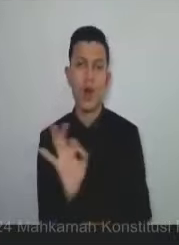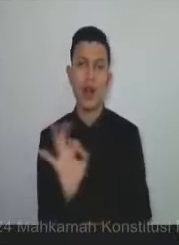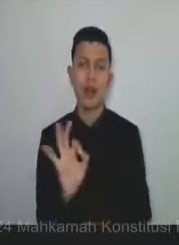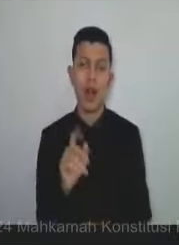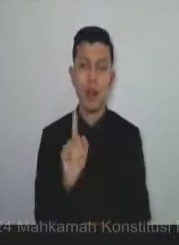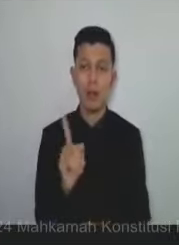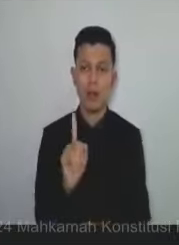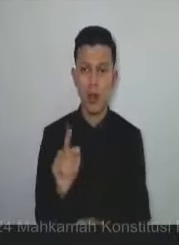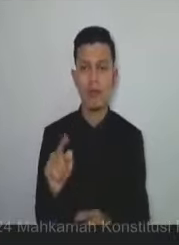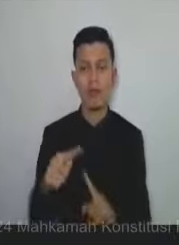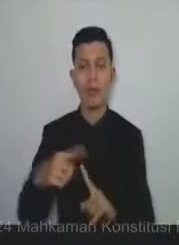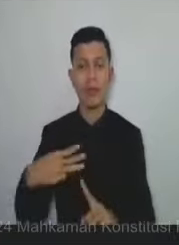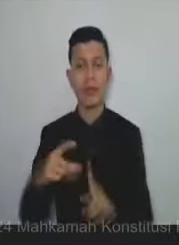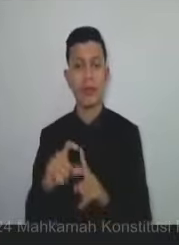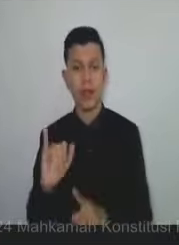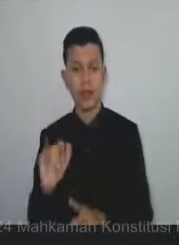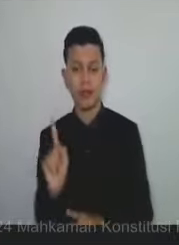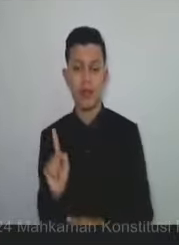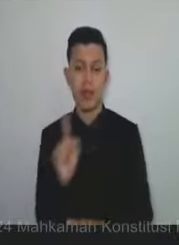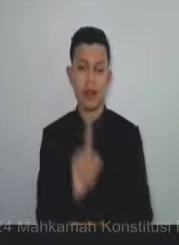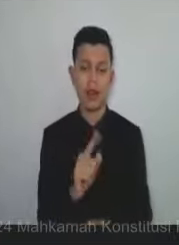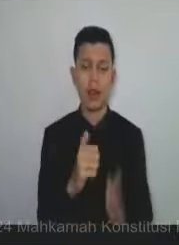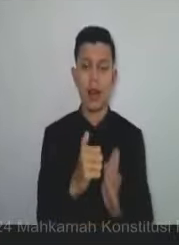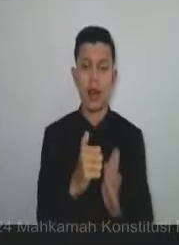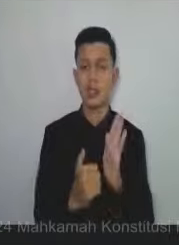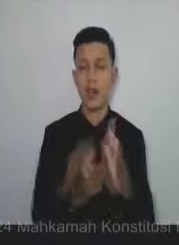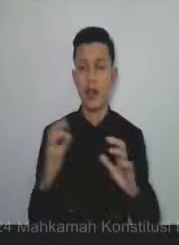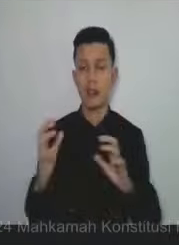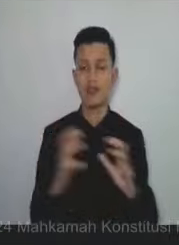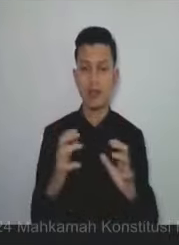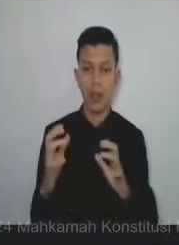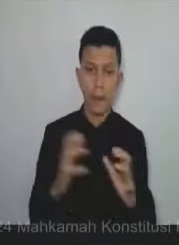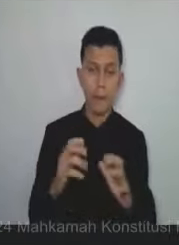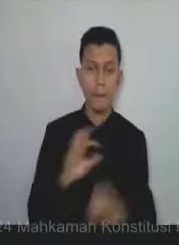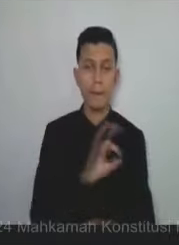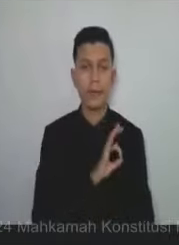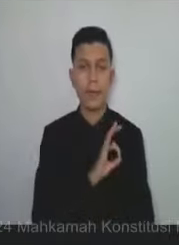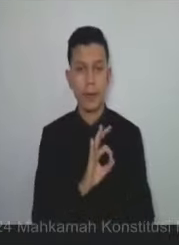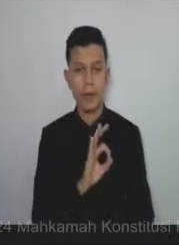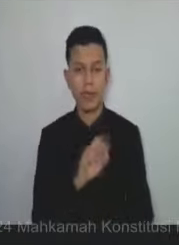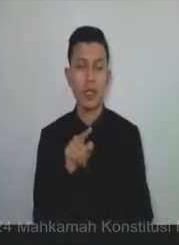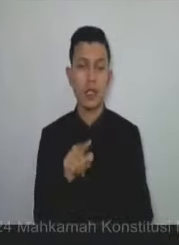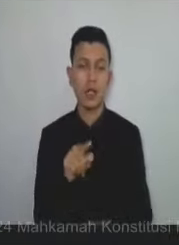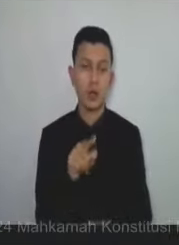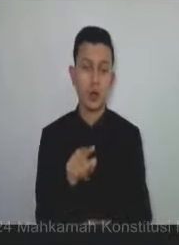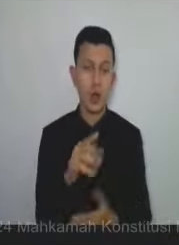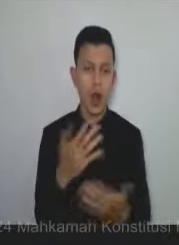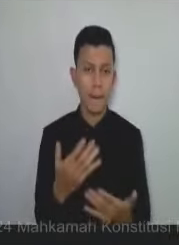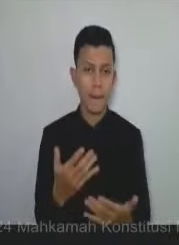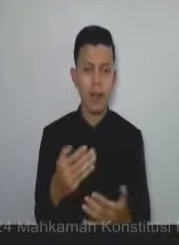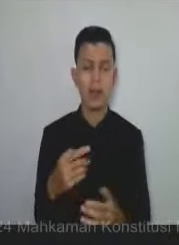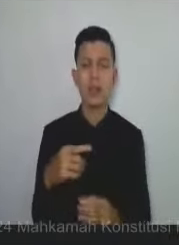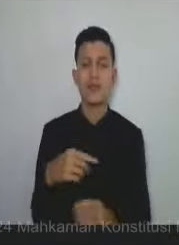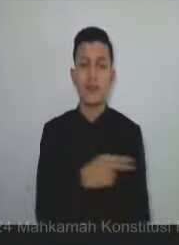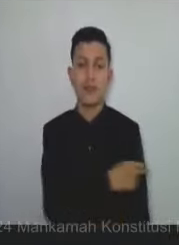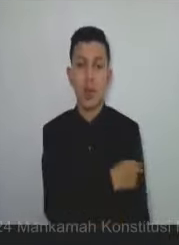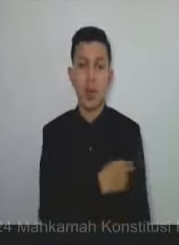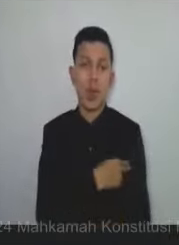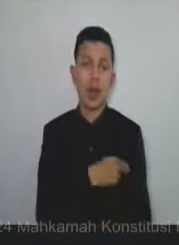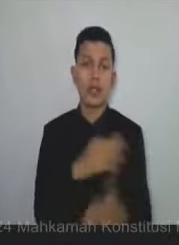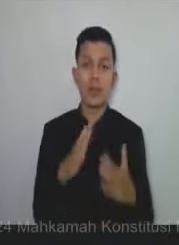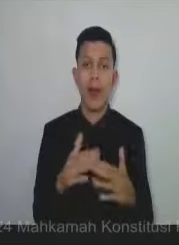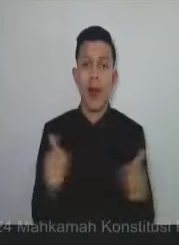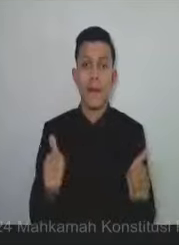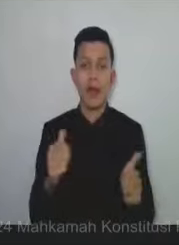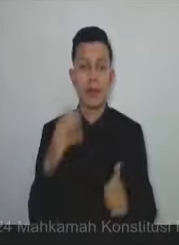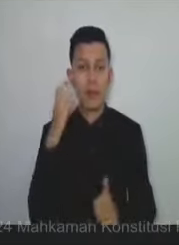yang bersangkutan dalam acara debat capres yang diselenggarakan oleh KPU adalah dalam kapasitasnya sebagai petugas pengamanan Prabowo